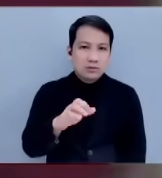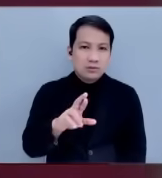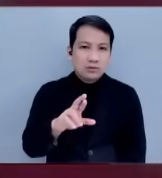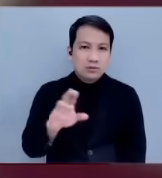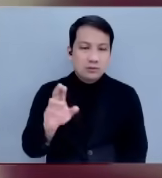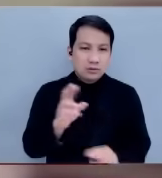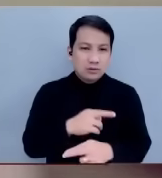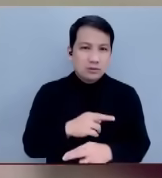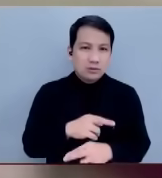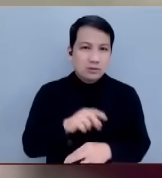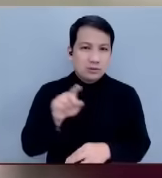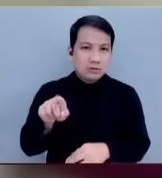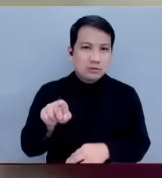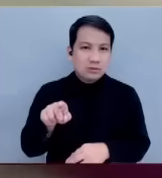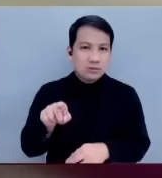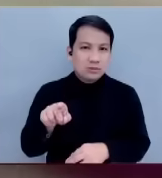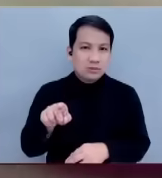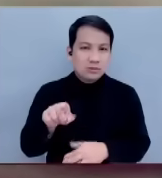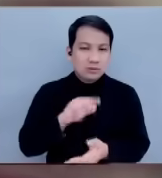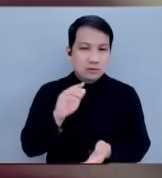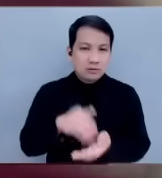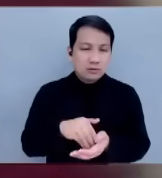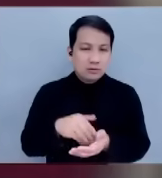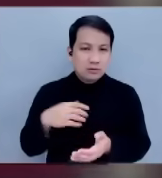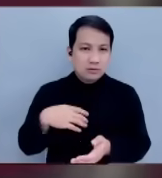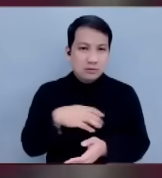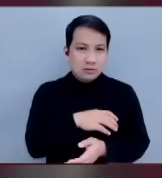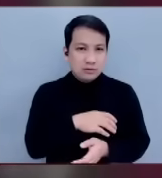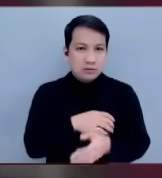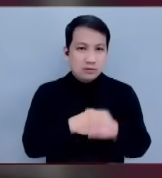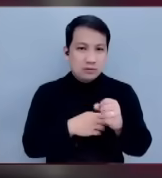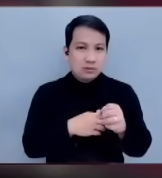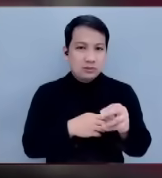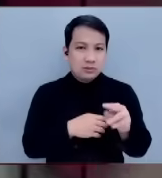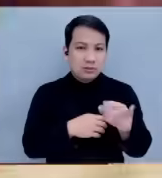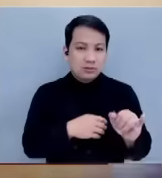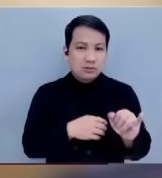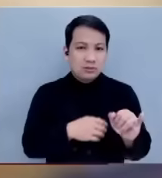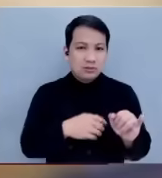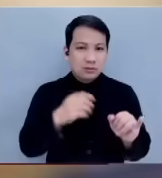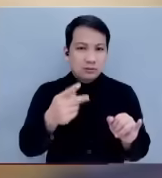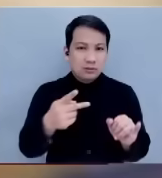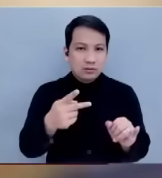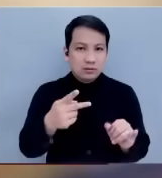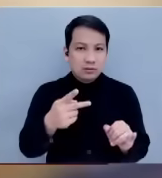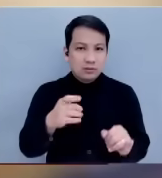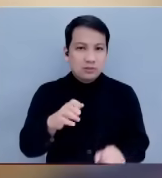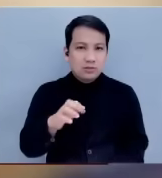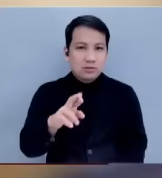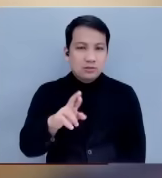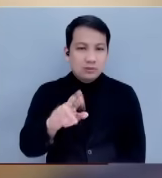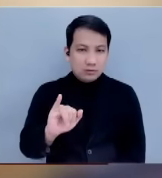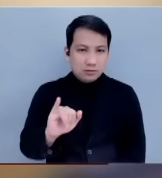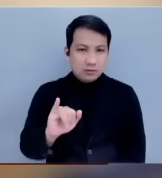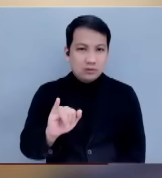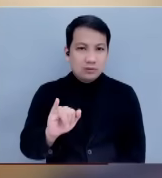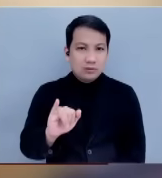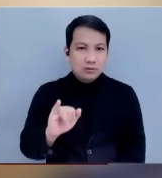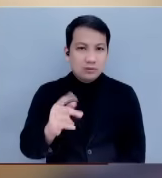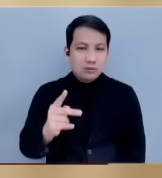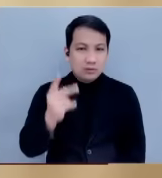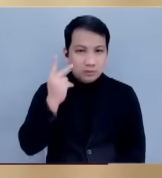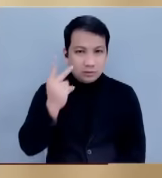ang detention center sa kamera ng SM&I host na si Ka-Eric Celis matapos i-cite and contempt ng House Committee on